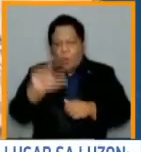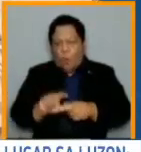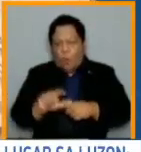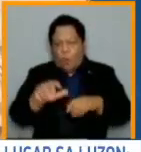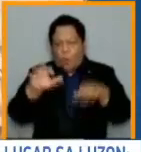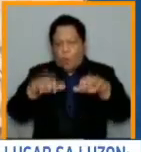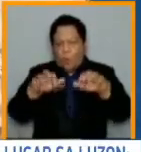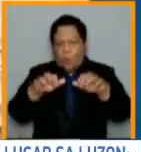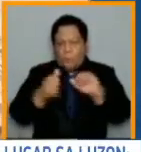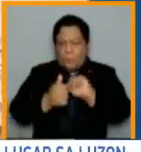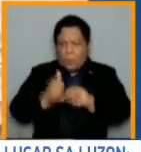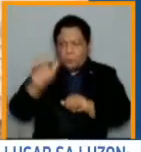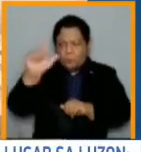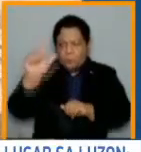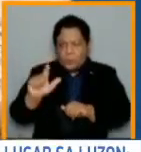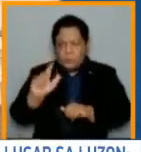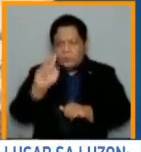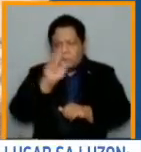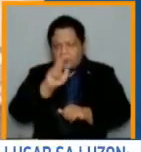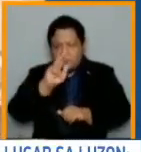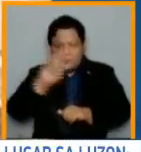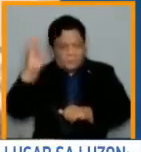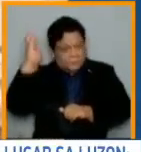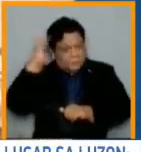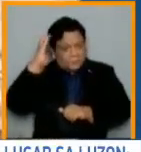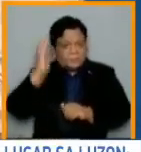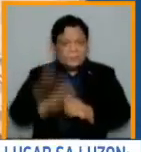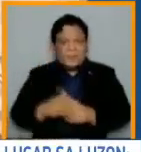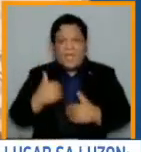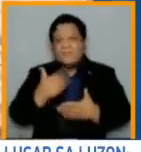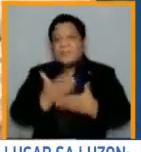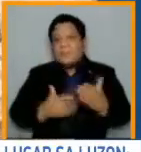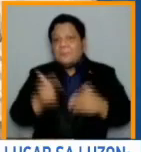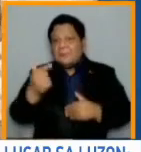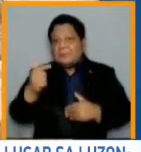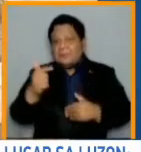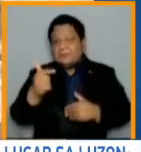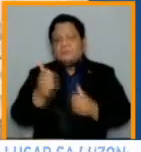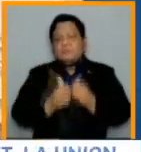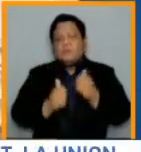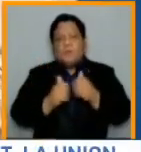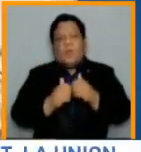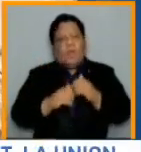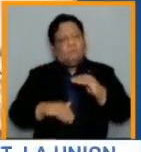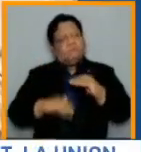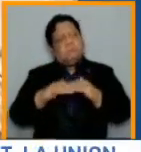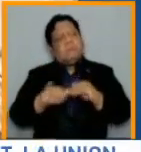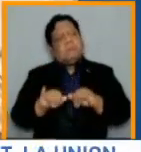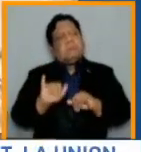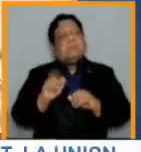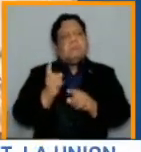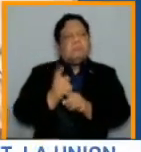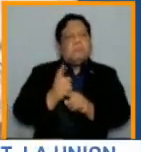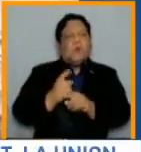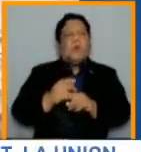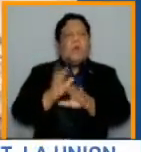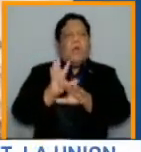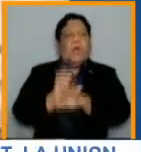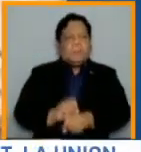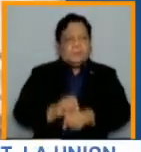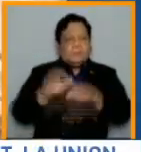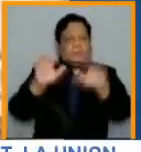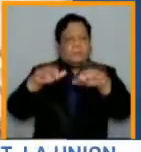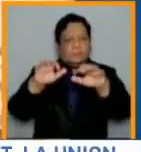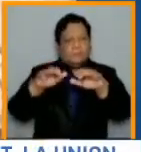at Mindanao. Merong mga kulay green, ito yung ibig sabihin yan, pangkaraniwan yung ulan nila ngayong kalatian ng Pebrero, pero